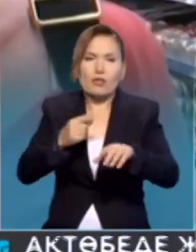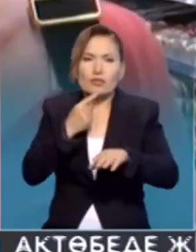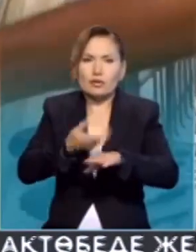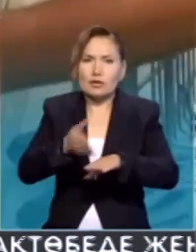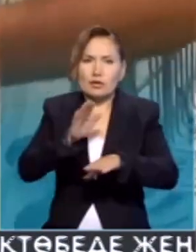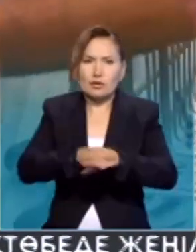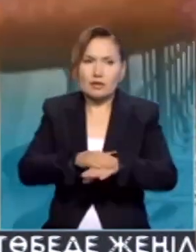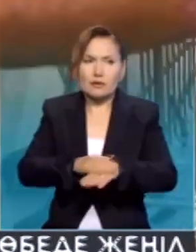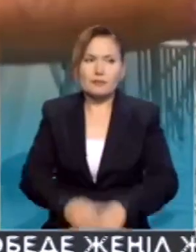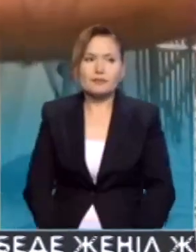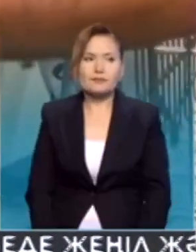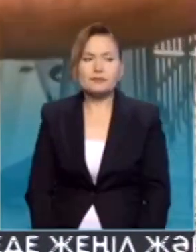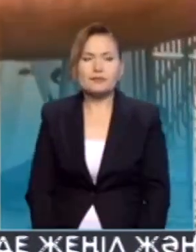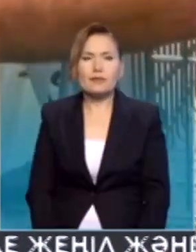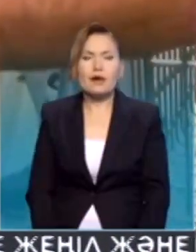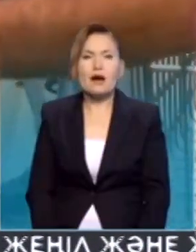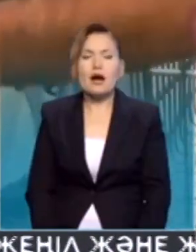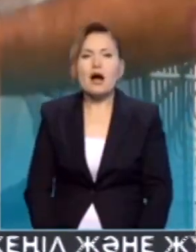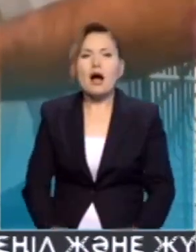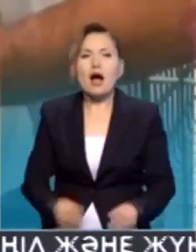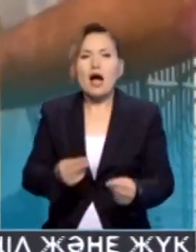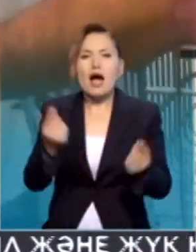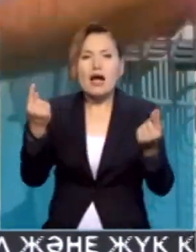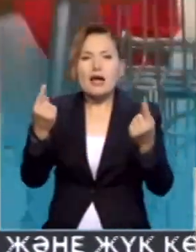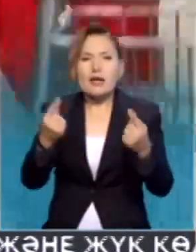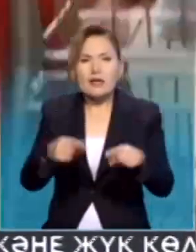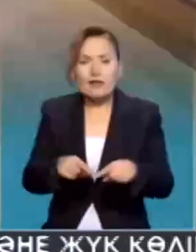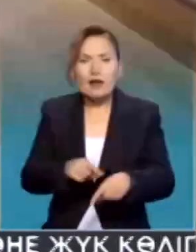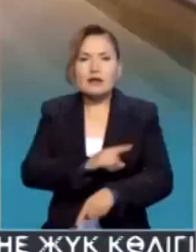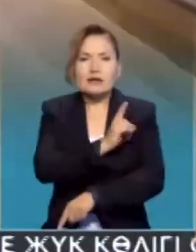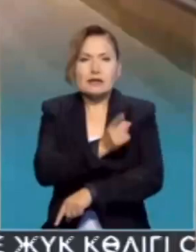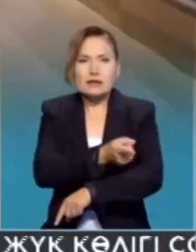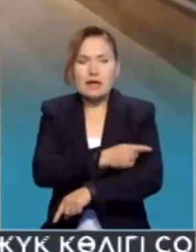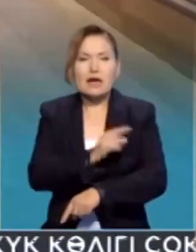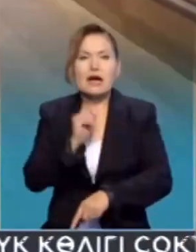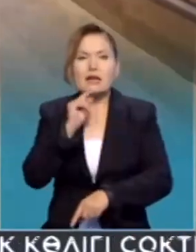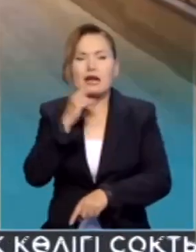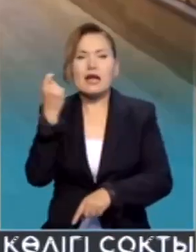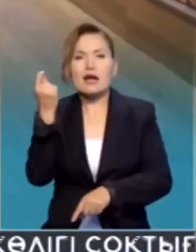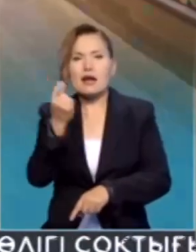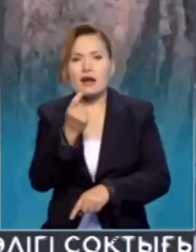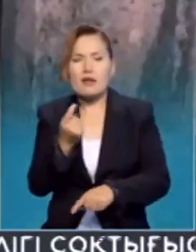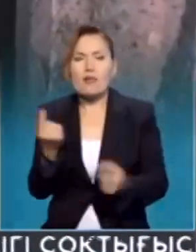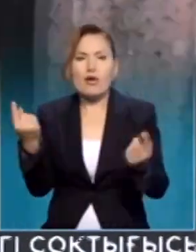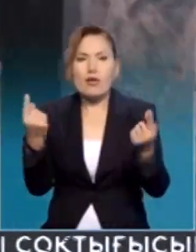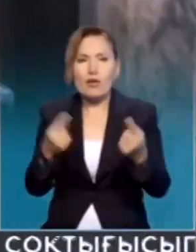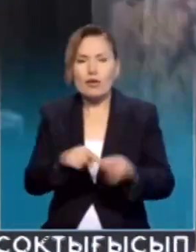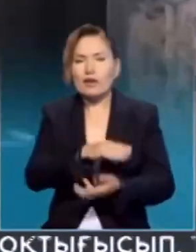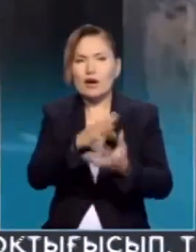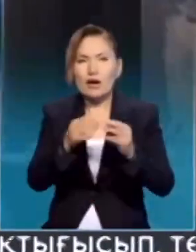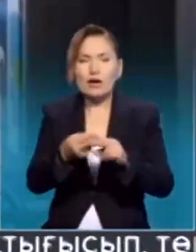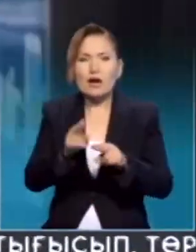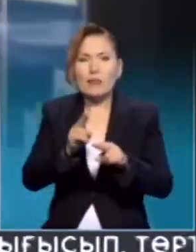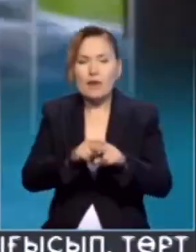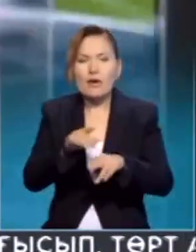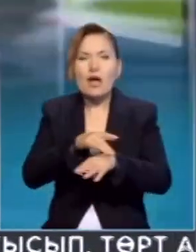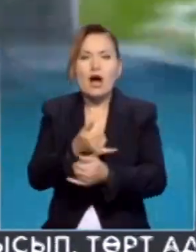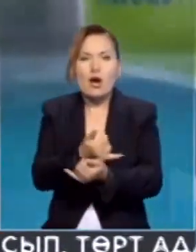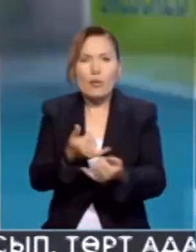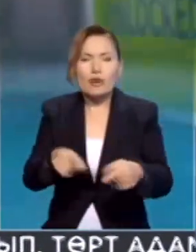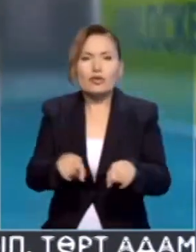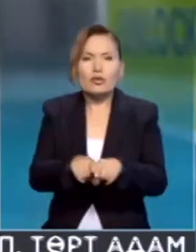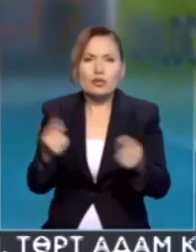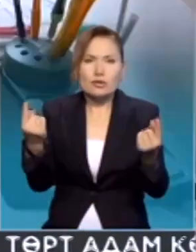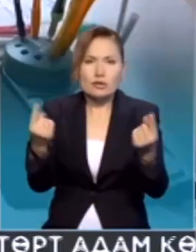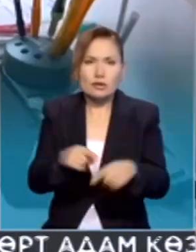билебиз. İnflasyonun 40 yılda olmağın dengege jetuü ekonomikanın barlıq tarmağına kere eser etti. Äsiresе kızmet salasına ülken